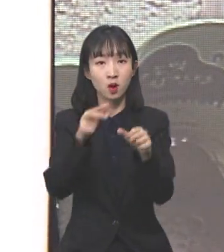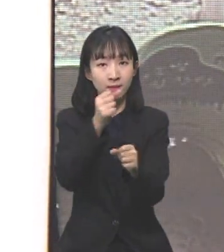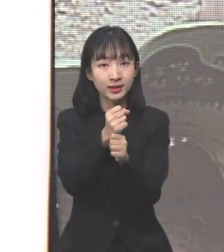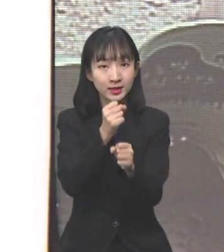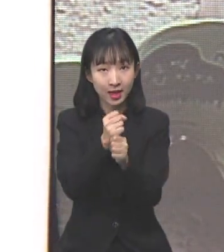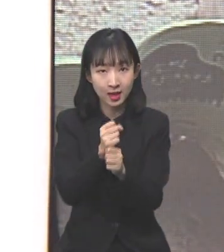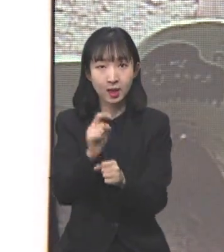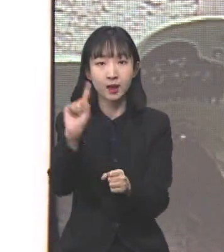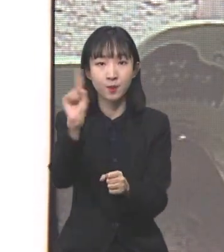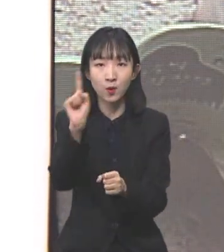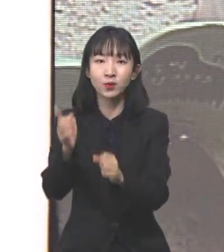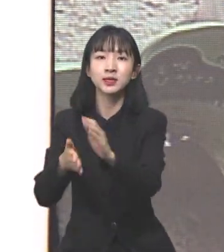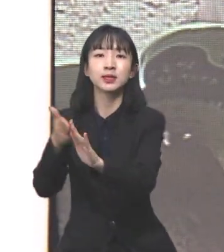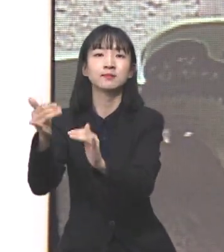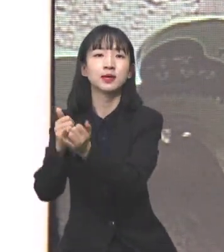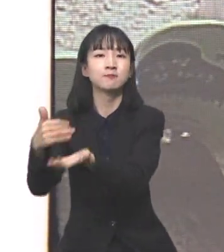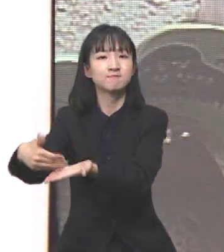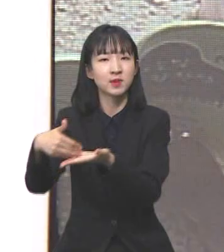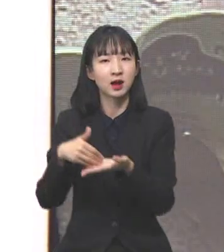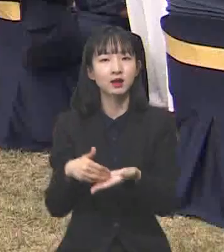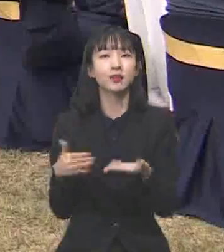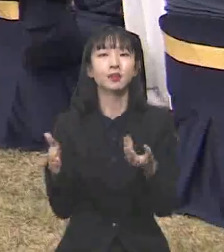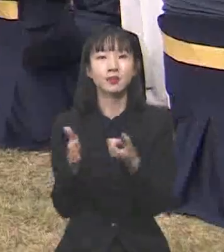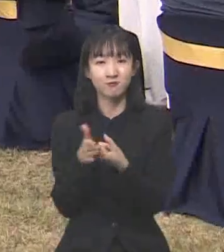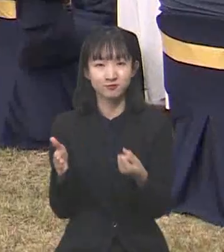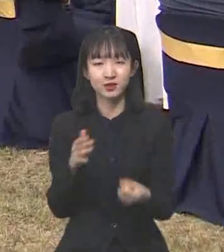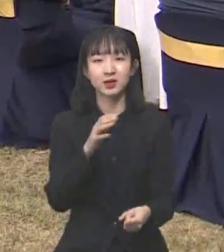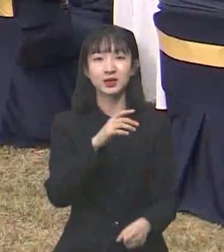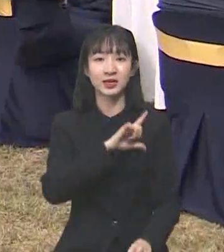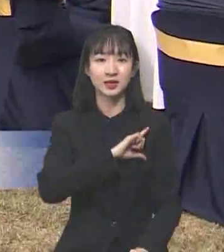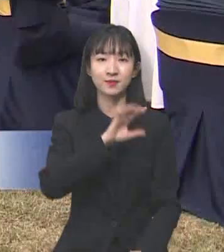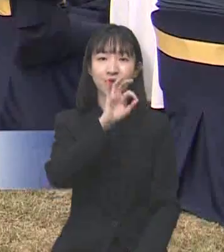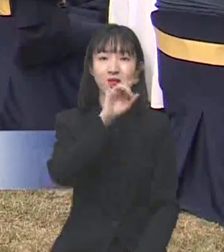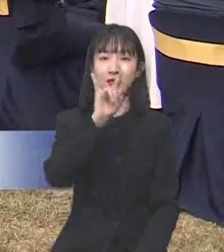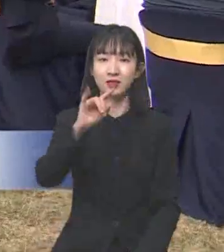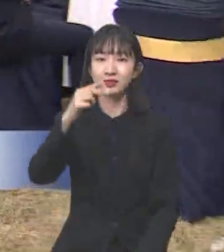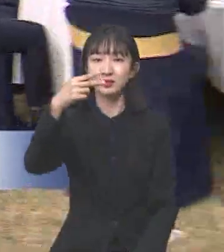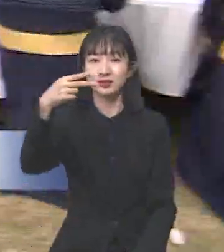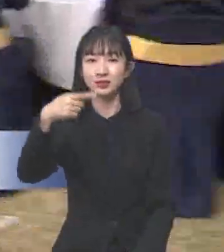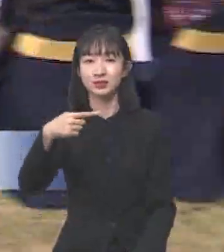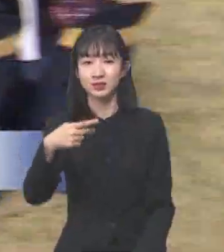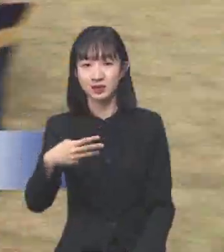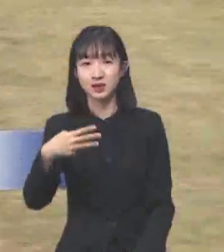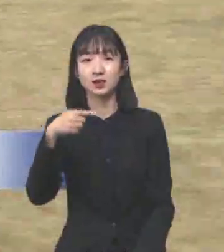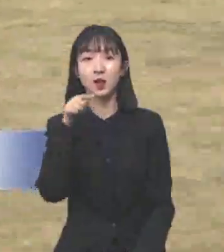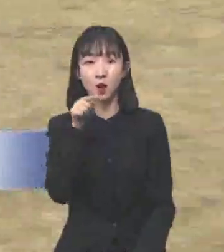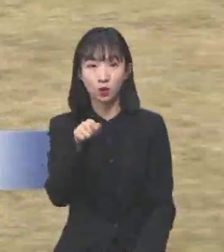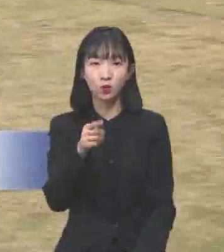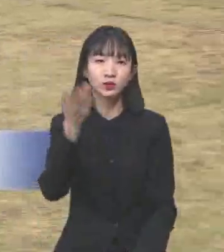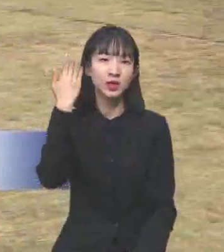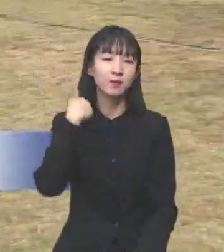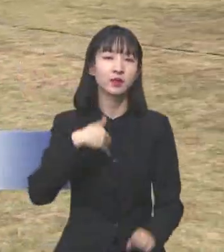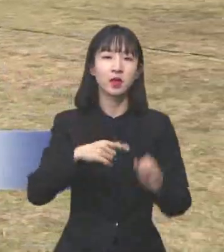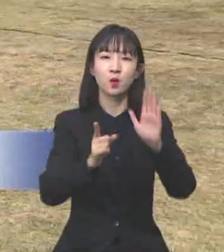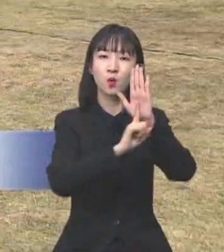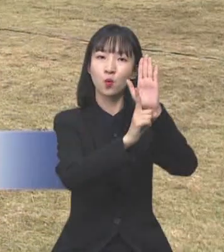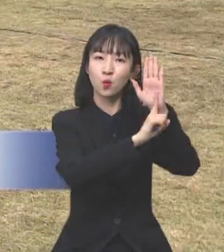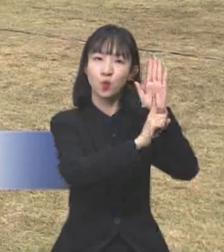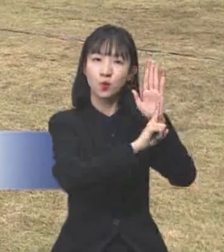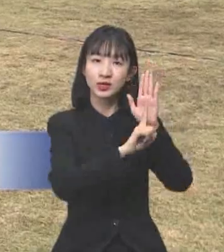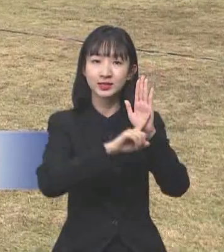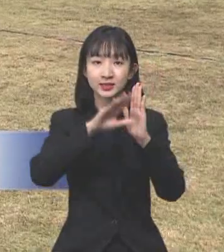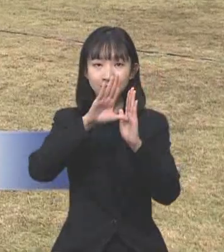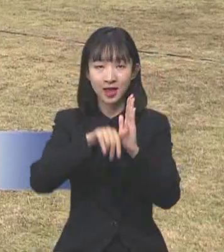의견을 반영하는 것입니다 인천에 뜰이 라는 광장 이름도 시민 공모를 거쳐 지난 6월 500 인심이